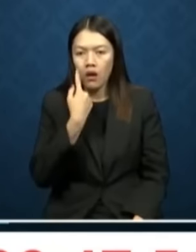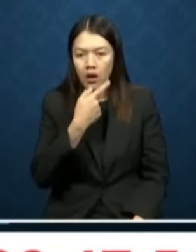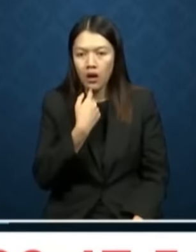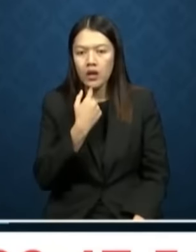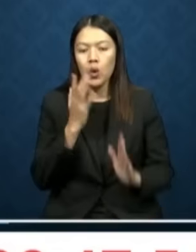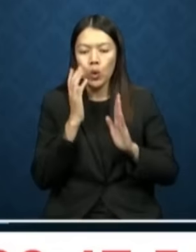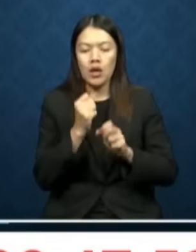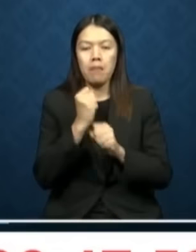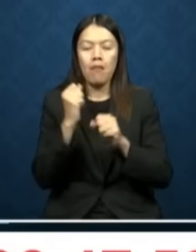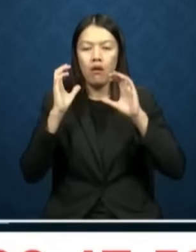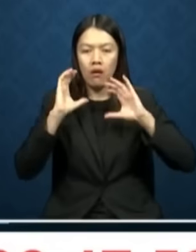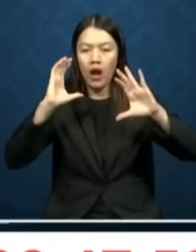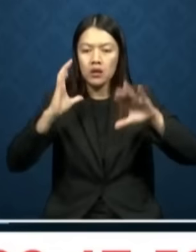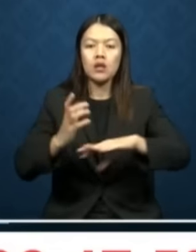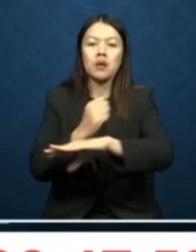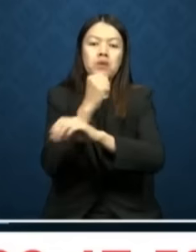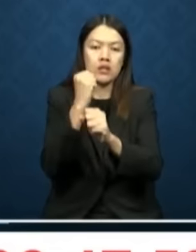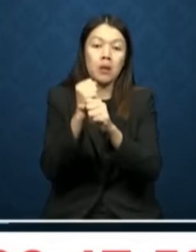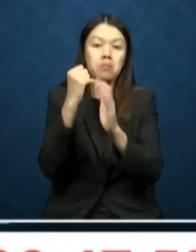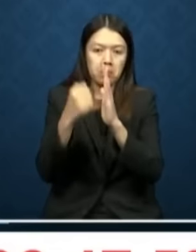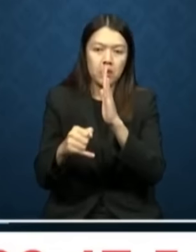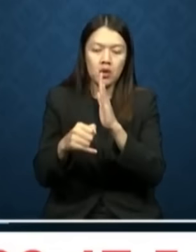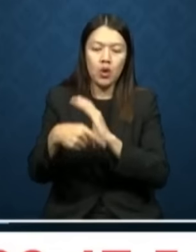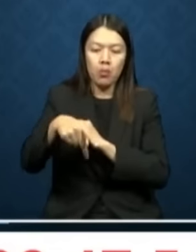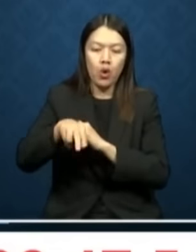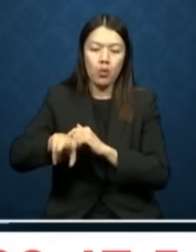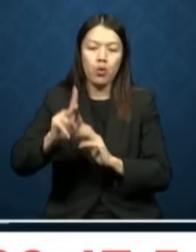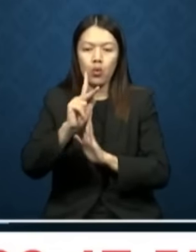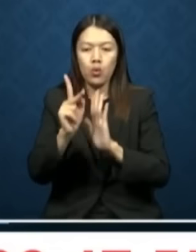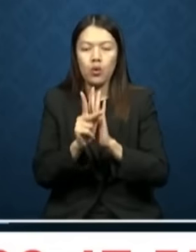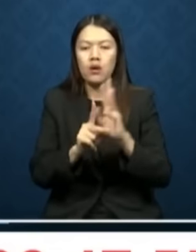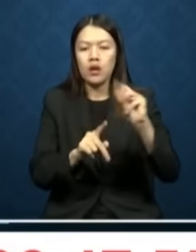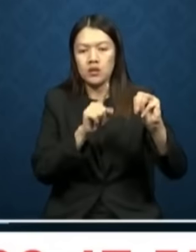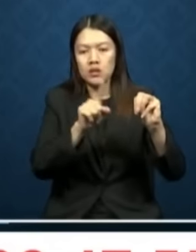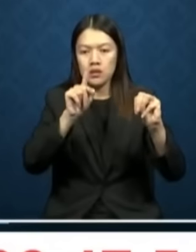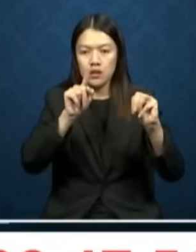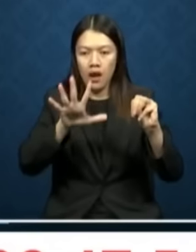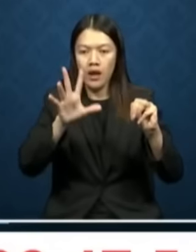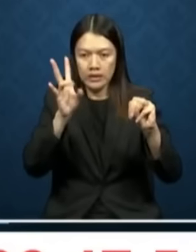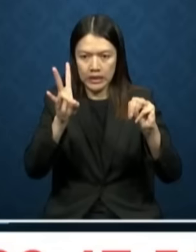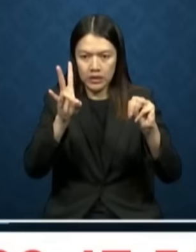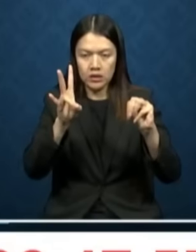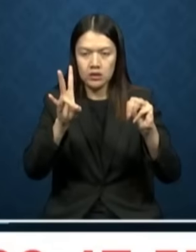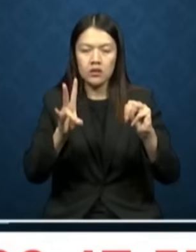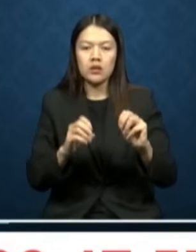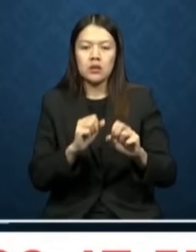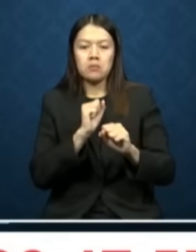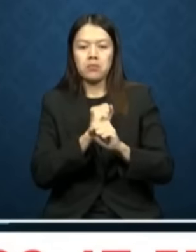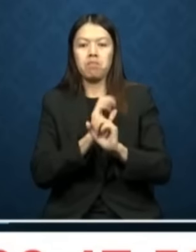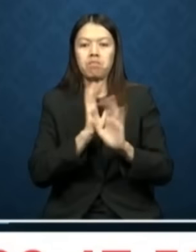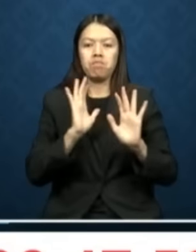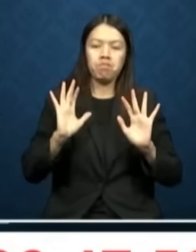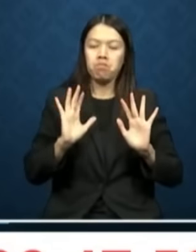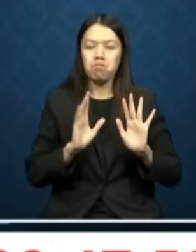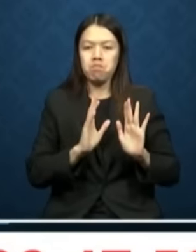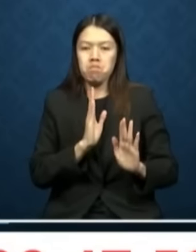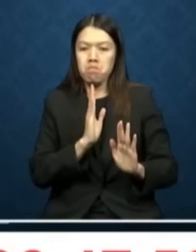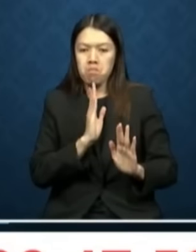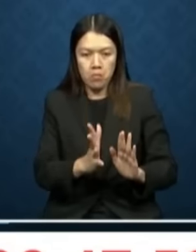จ้าหน้าที่รัฐและฝ่ายการเมืองกระทำความผิดตามประมวลกฎหมายอาญามาตรา157ละเว้นปฏิบัติหรือละเว้นปฏิบัติหน้าที่โดยไม่ช